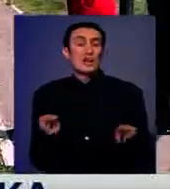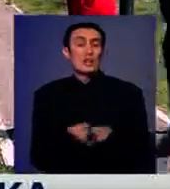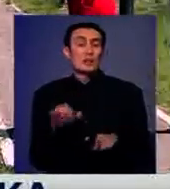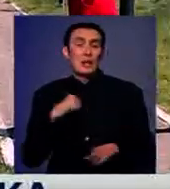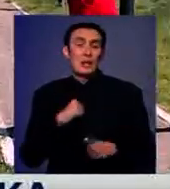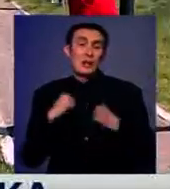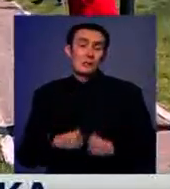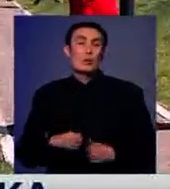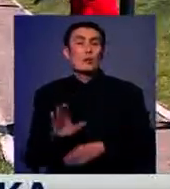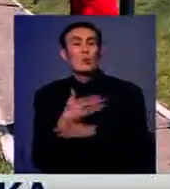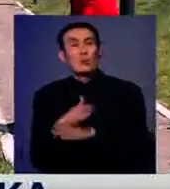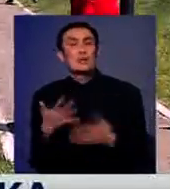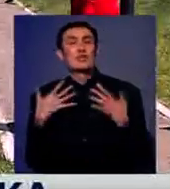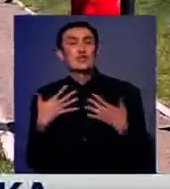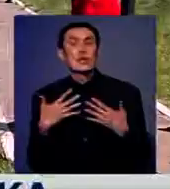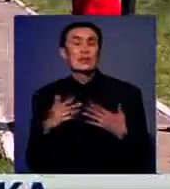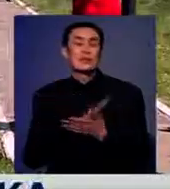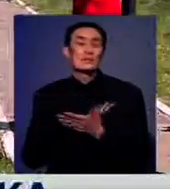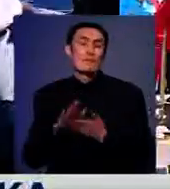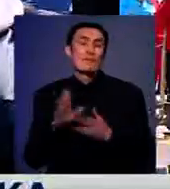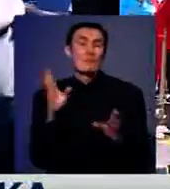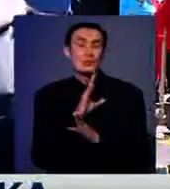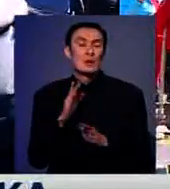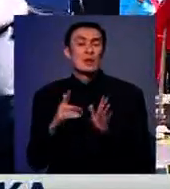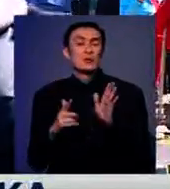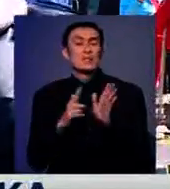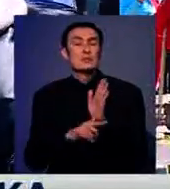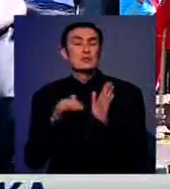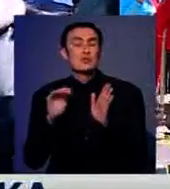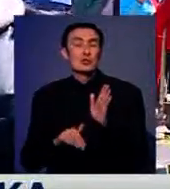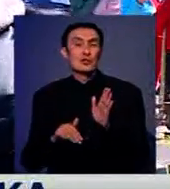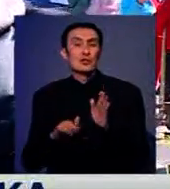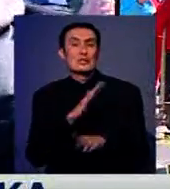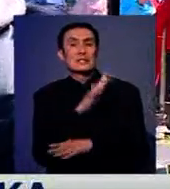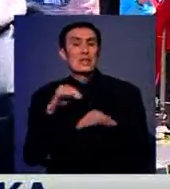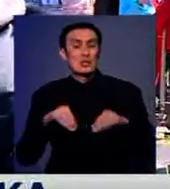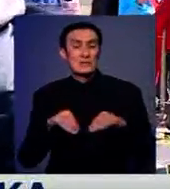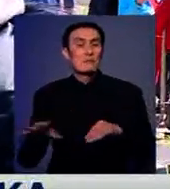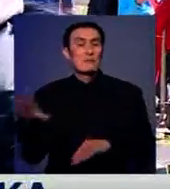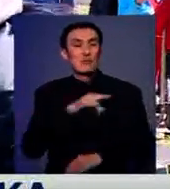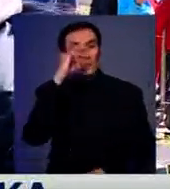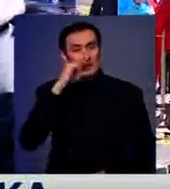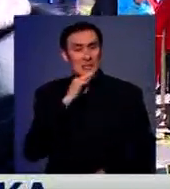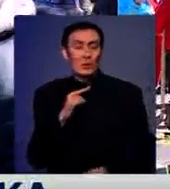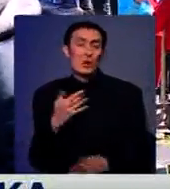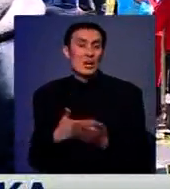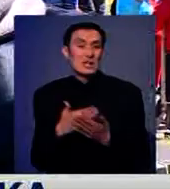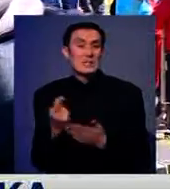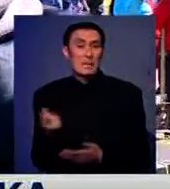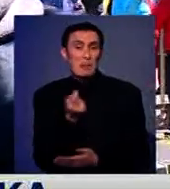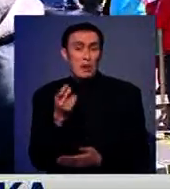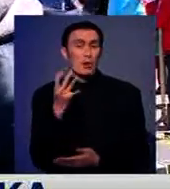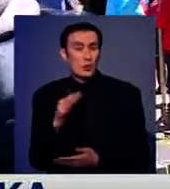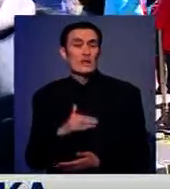выйти во двор, погулять. Уже высажено более 7 тысяч саженцев по всему Казахстану. Казалось, цифра небольшая, но